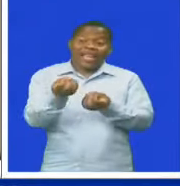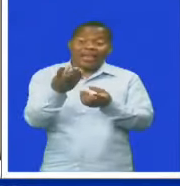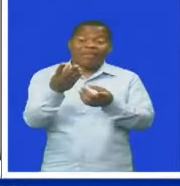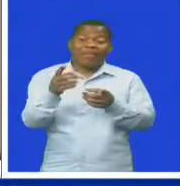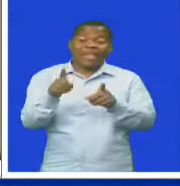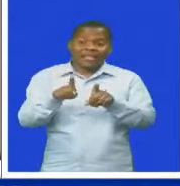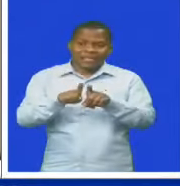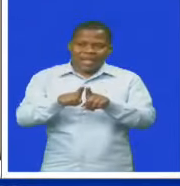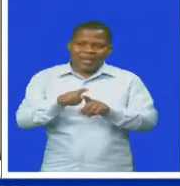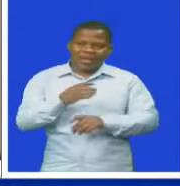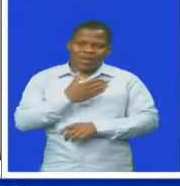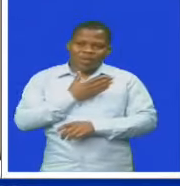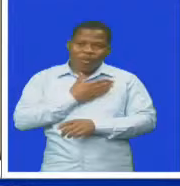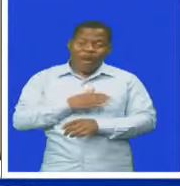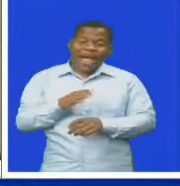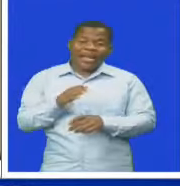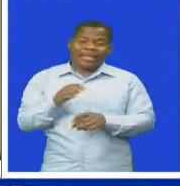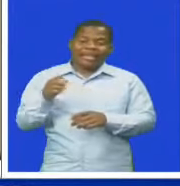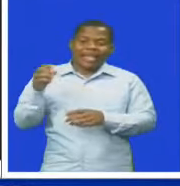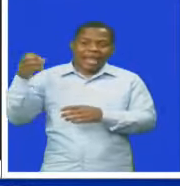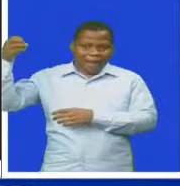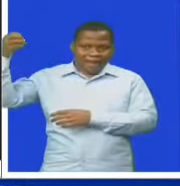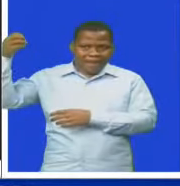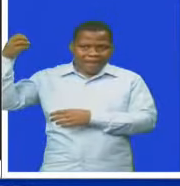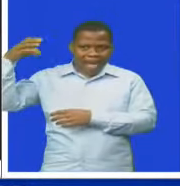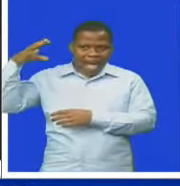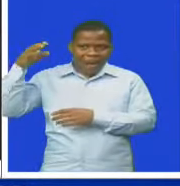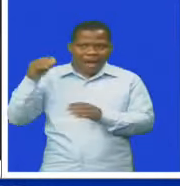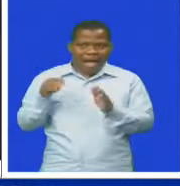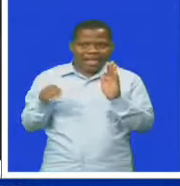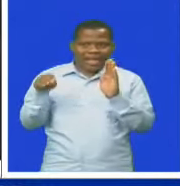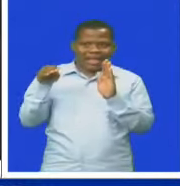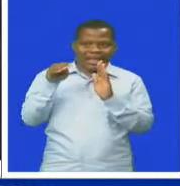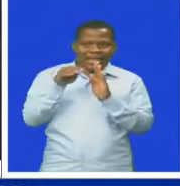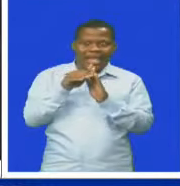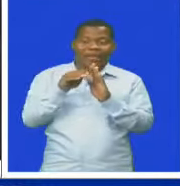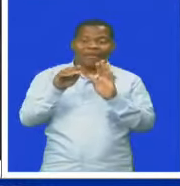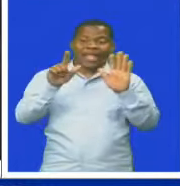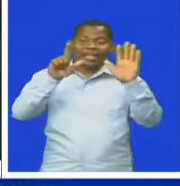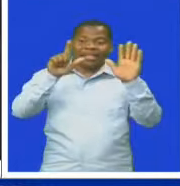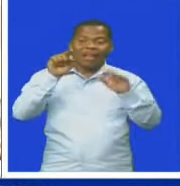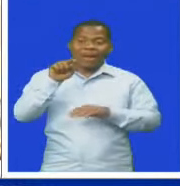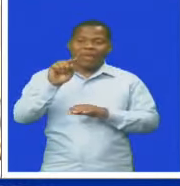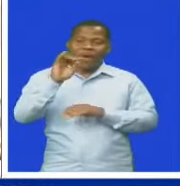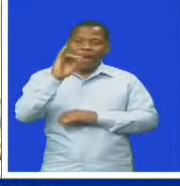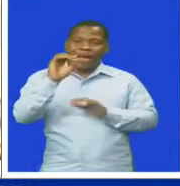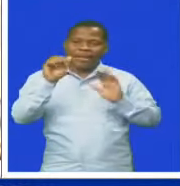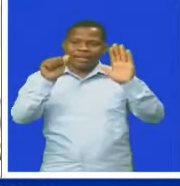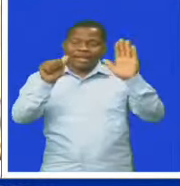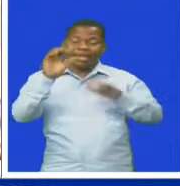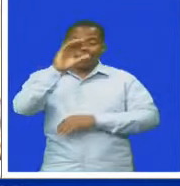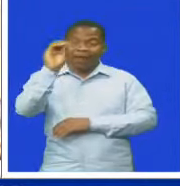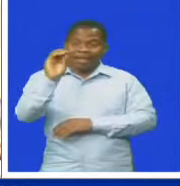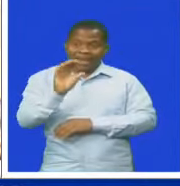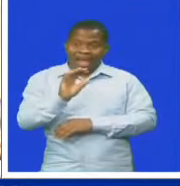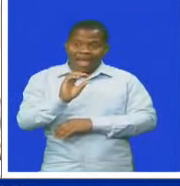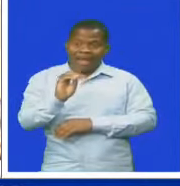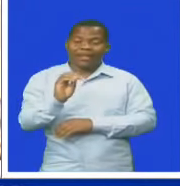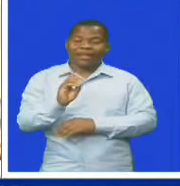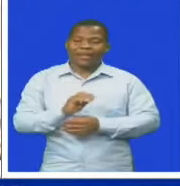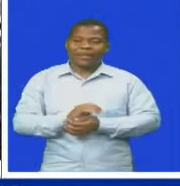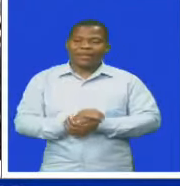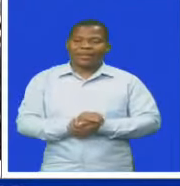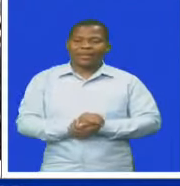ikhule ngalokusikhombisa ekhulweni 7% eTindzabeni kubika temalangeni Dlamini namuzi mkhonda